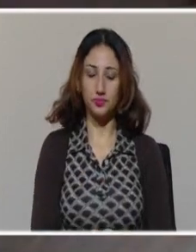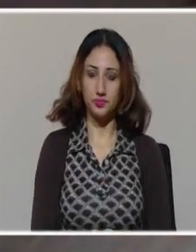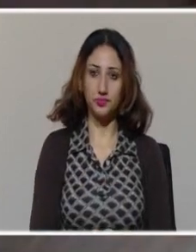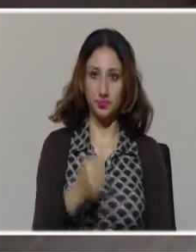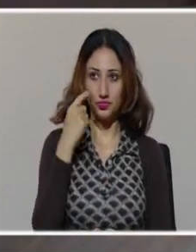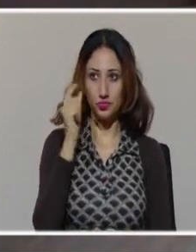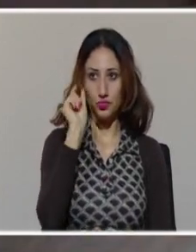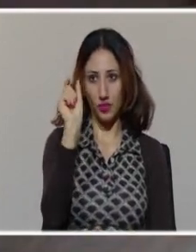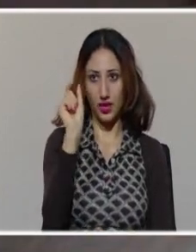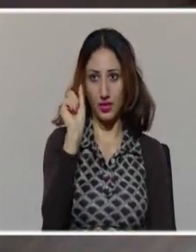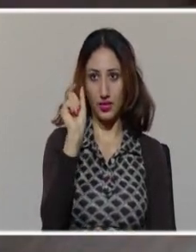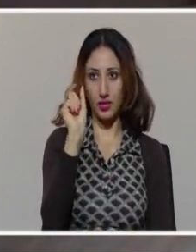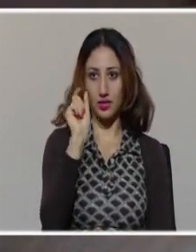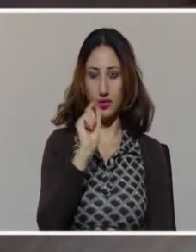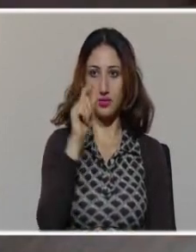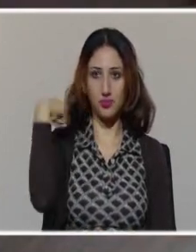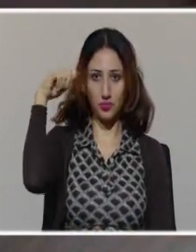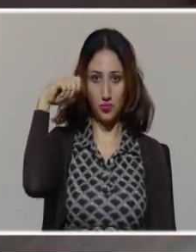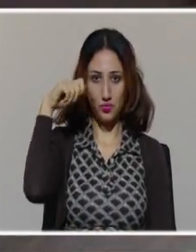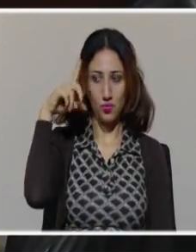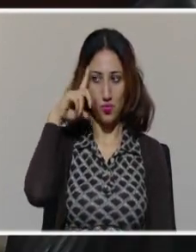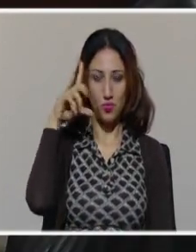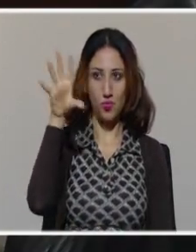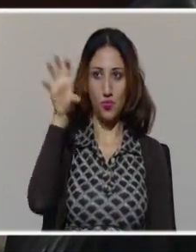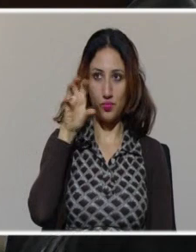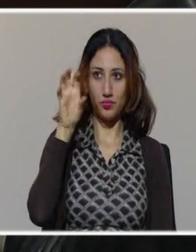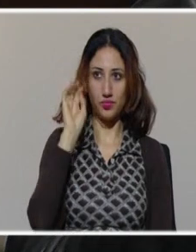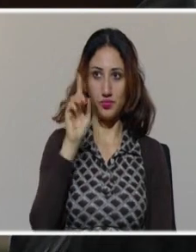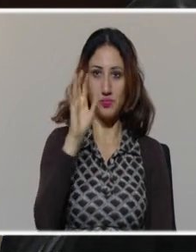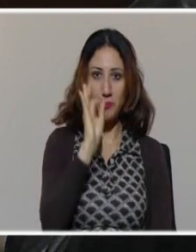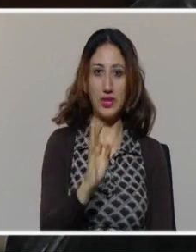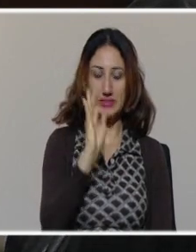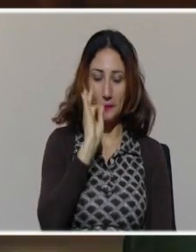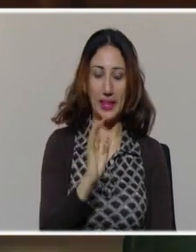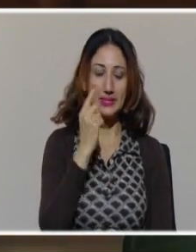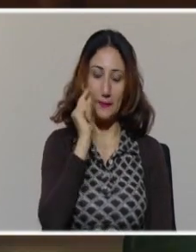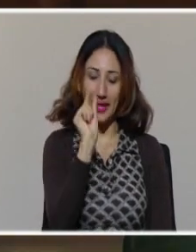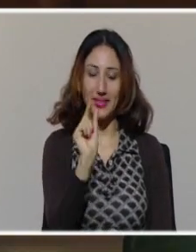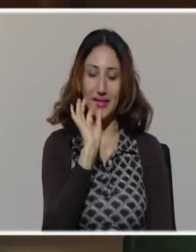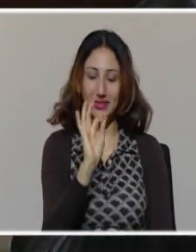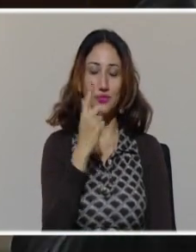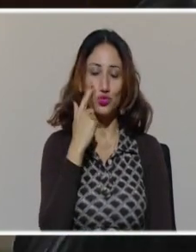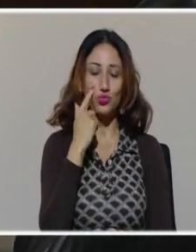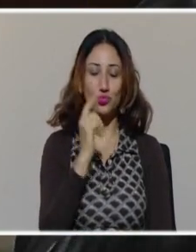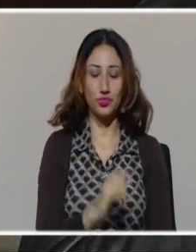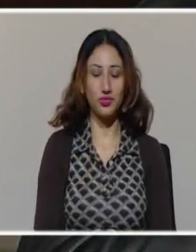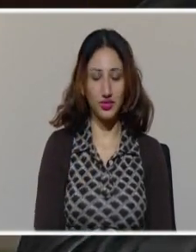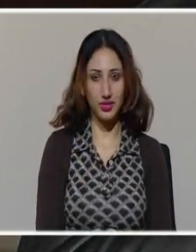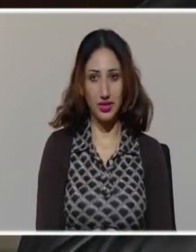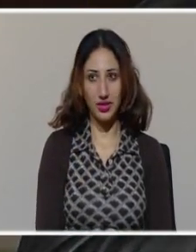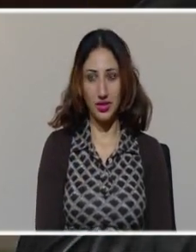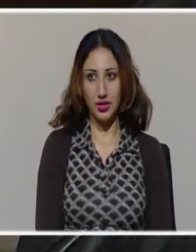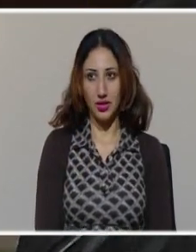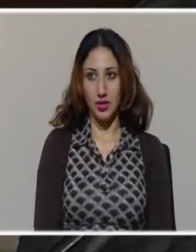احنا كل على فكره كل لما بطلع مع عمرو بيقول لي لازم تقول لنا حته وبقول بس طبعا هو